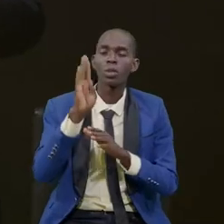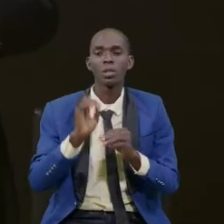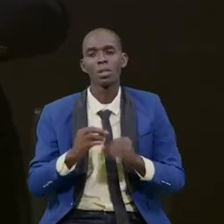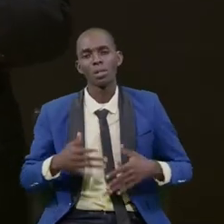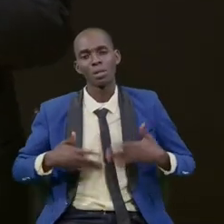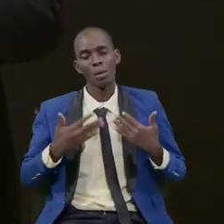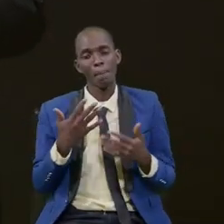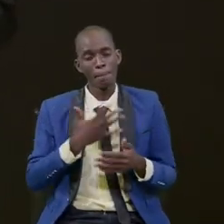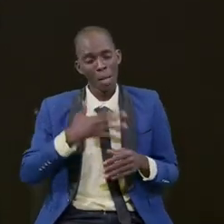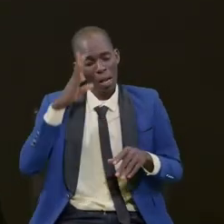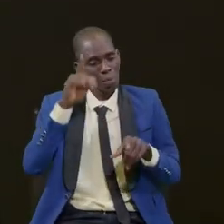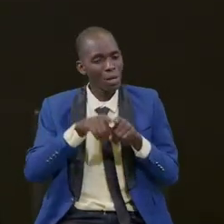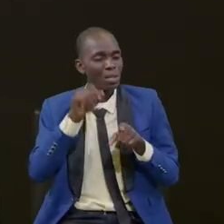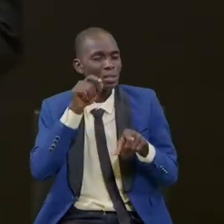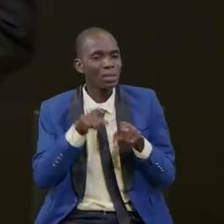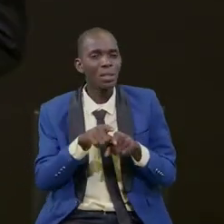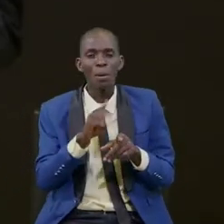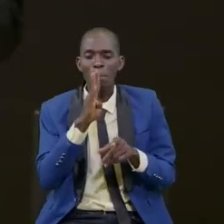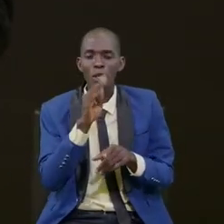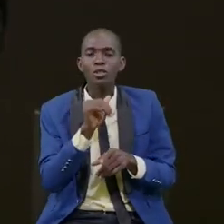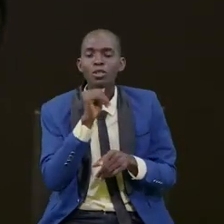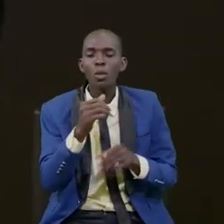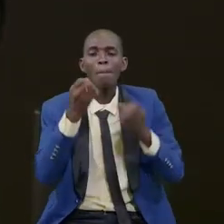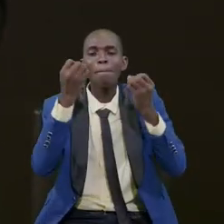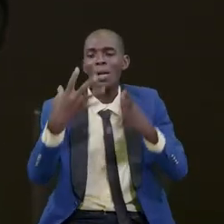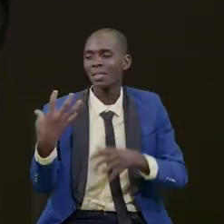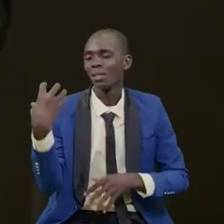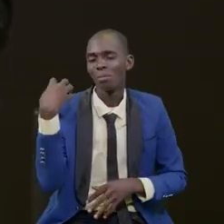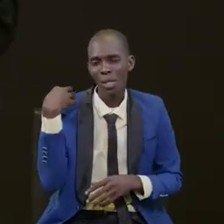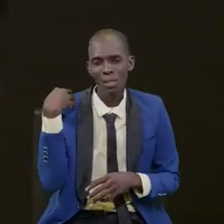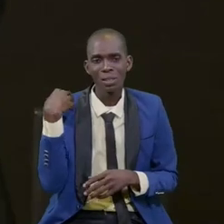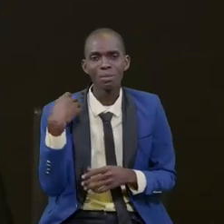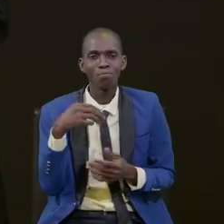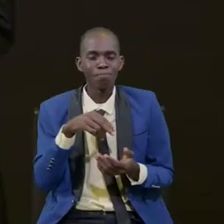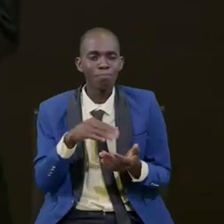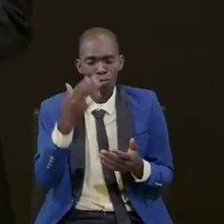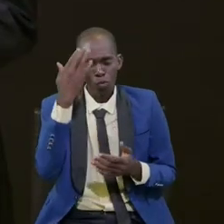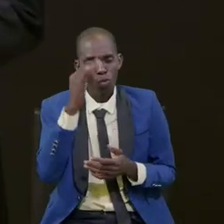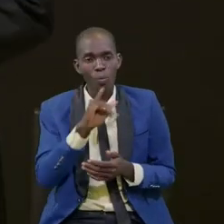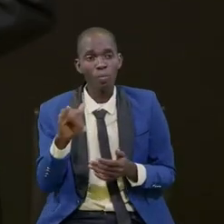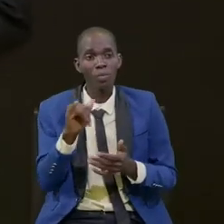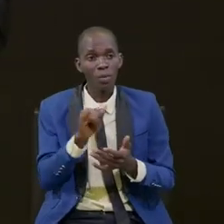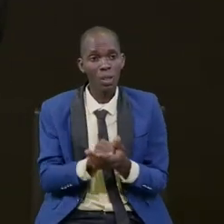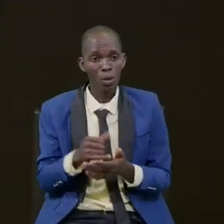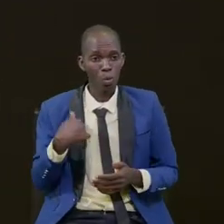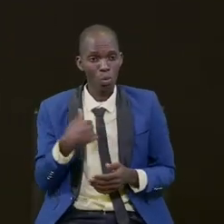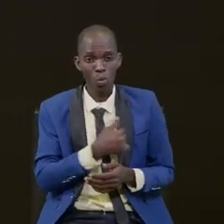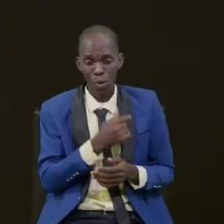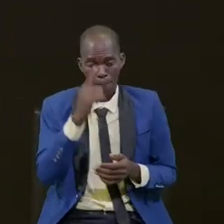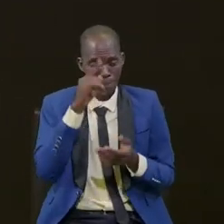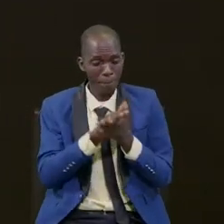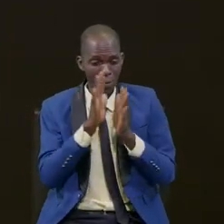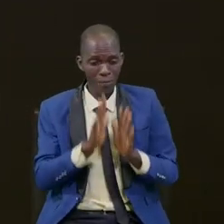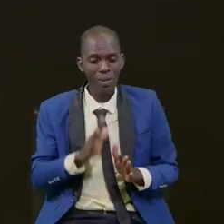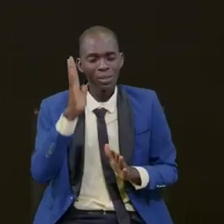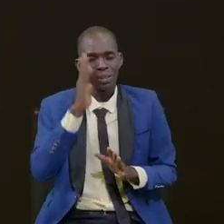progresser dans la vie. Mes frères, qu'il n'y ait pas parmi vous un grand nombre de personnes qui se mettent à